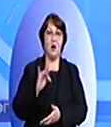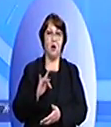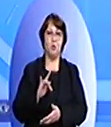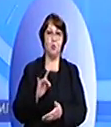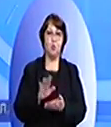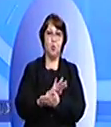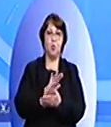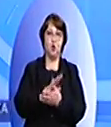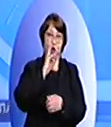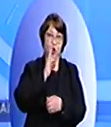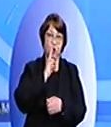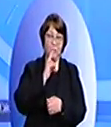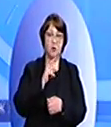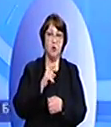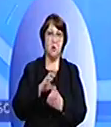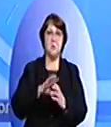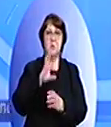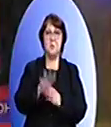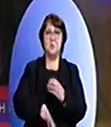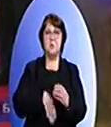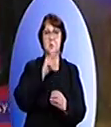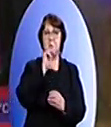зэрэглэлийн үйлчилгээ үзүүлэх ёстой юм байна.